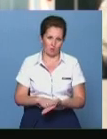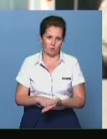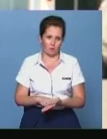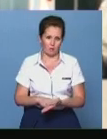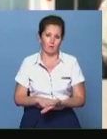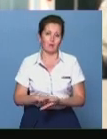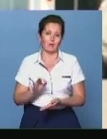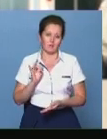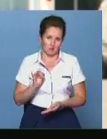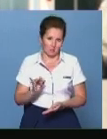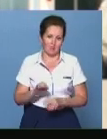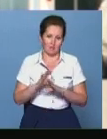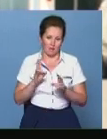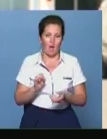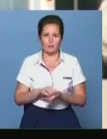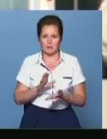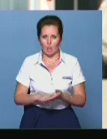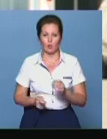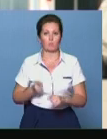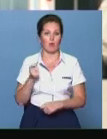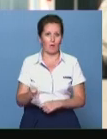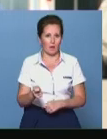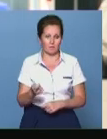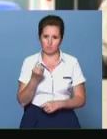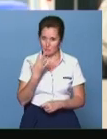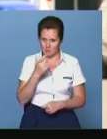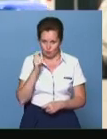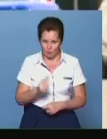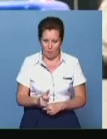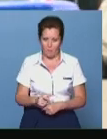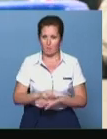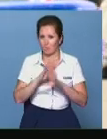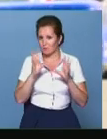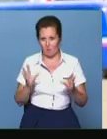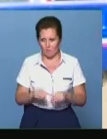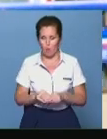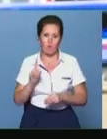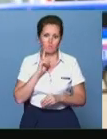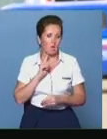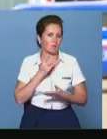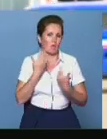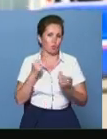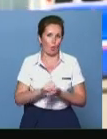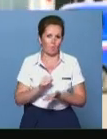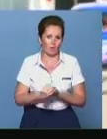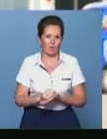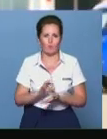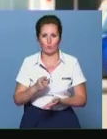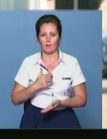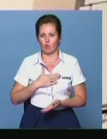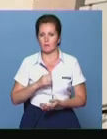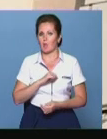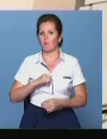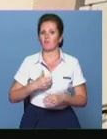И, в общем-то, на регистрацию подали 15 человек. Всего пока нет документов от нашего самого